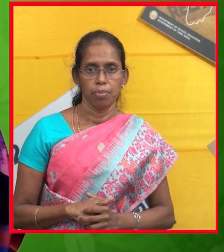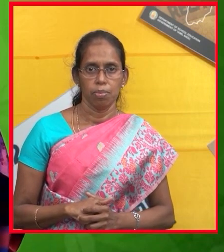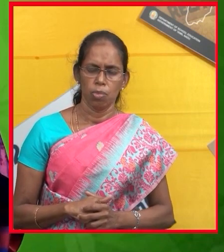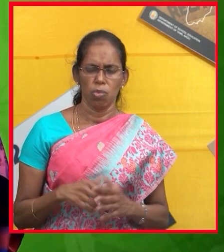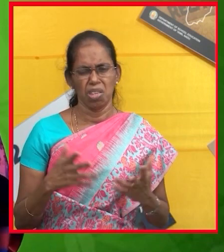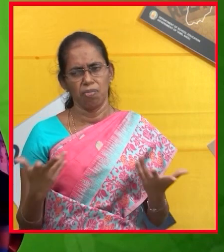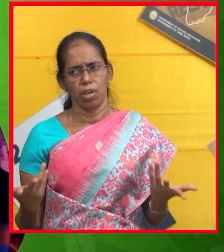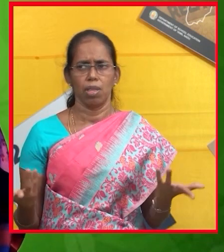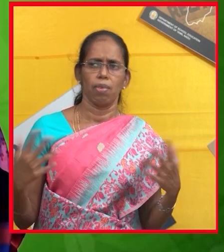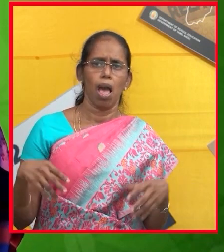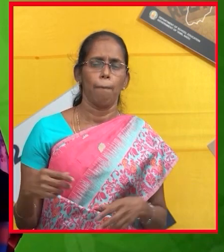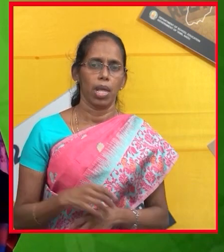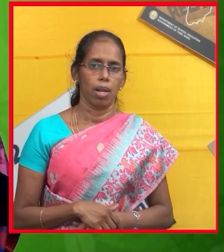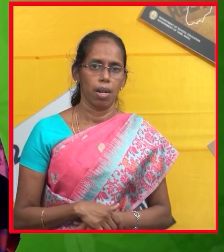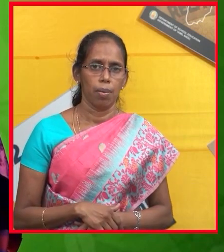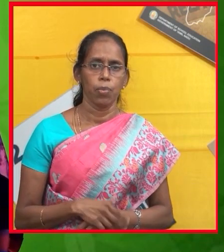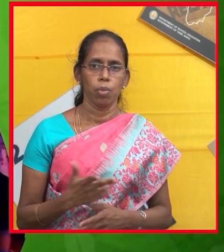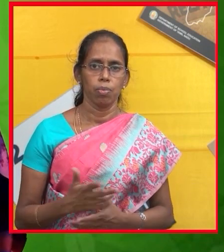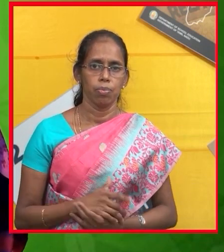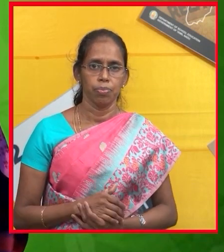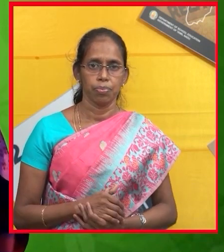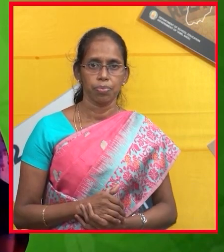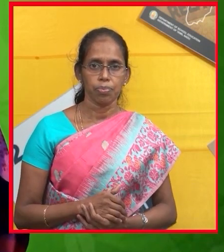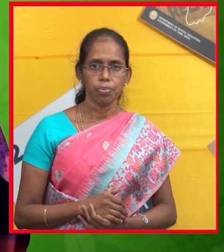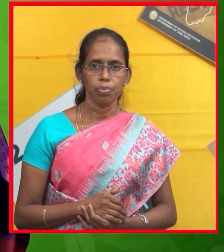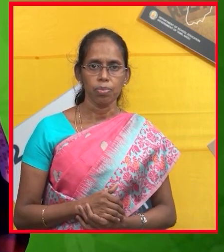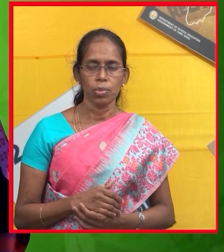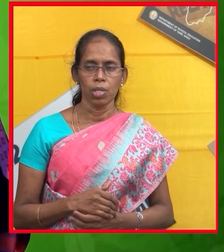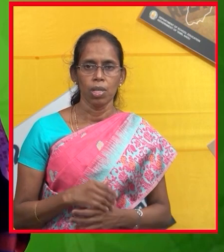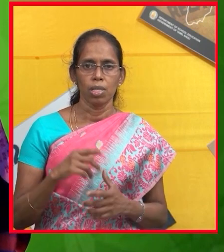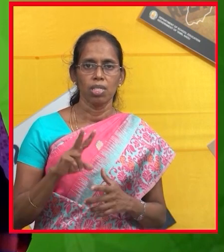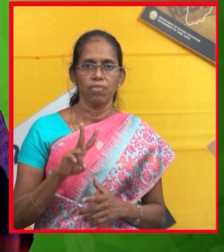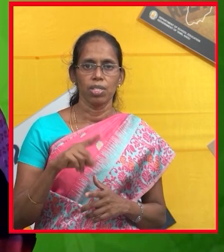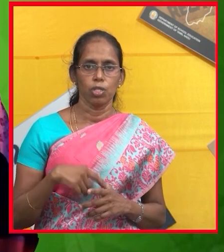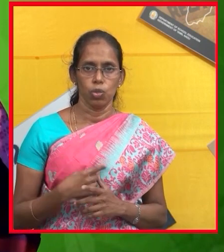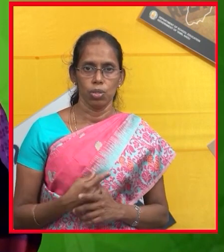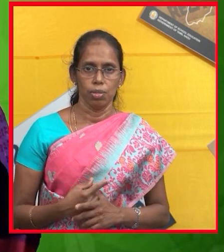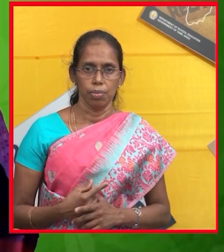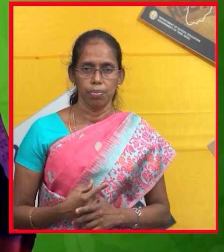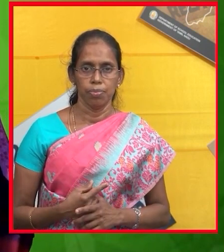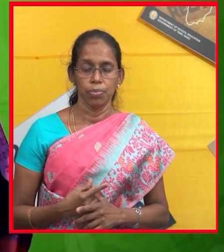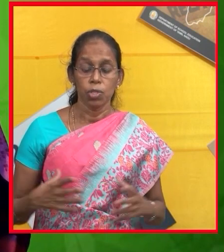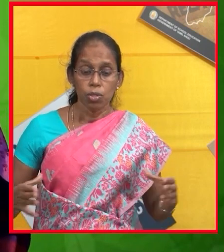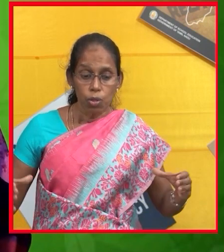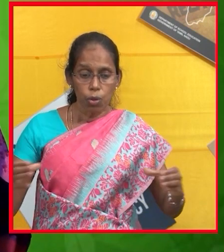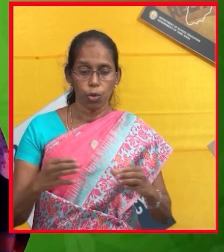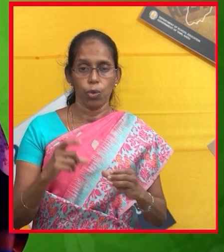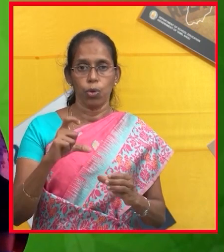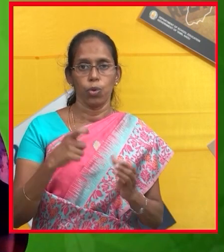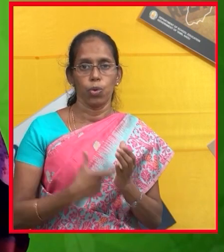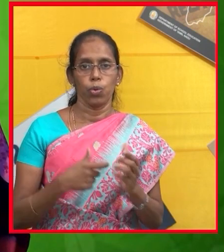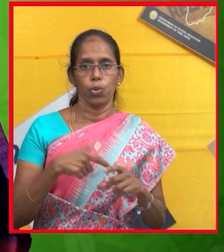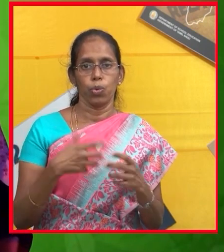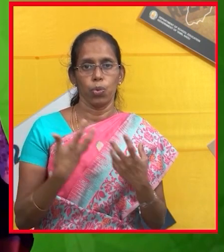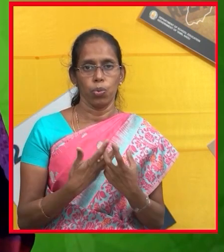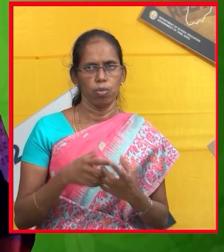என்ன வேணாலும் வரலாம். அப்படி வரும்பொழுது இவங்க குறிப்பாக சொல்கிறது என்னென்னா, எங்களோட டீம் ஒர்க், நாங்கள் குழுவாக இணைந்து